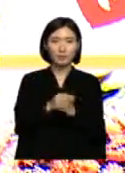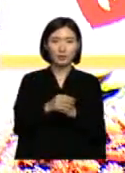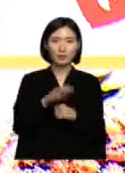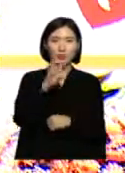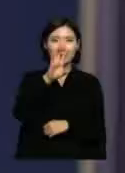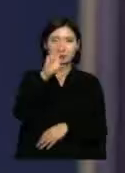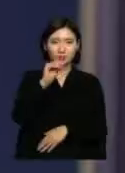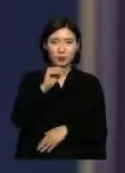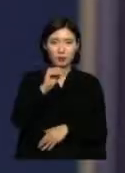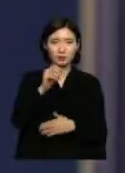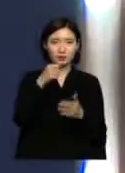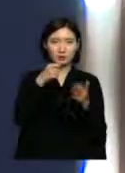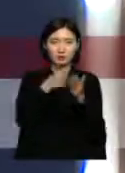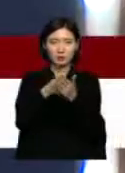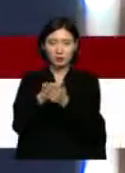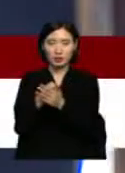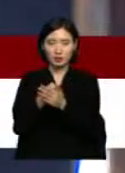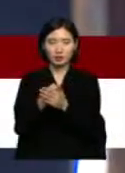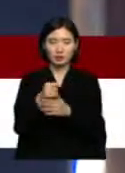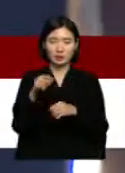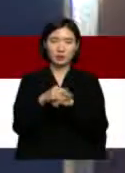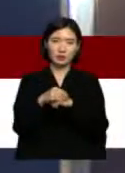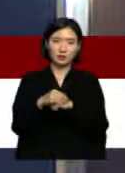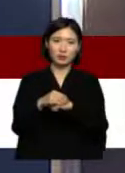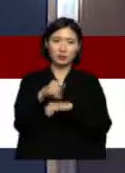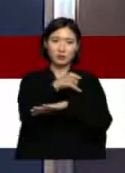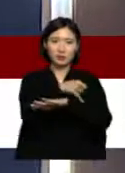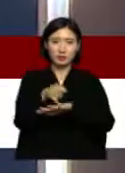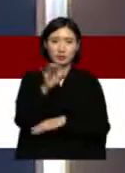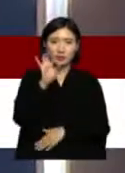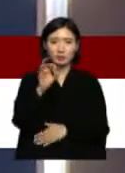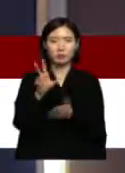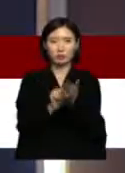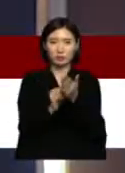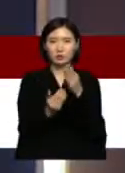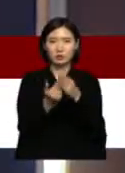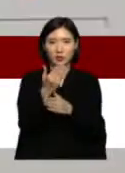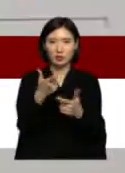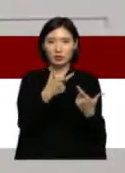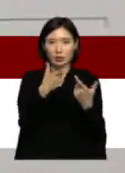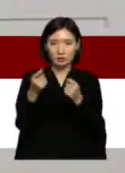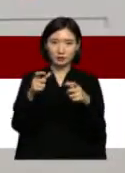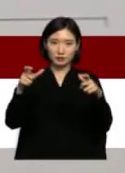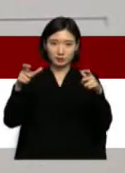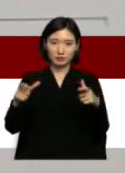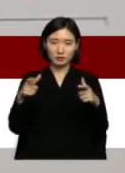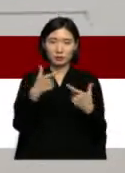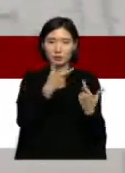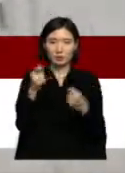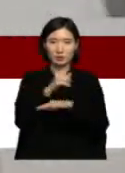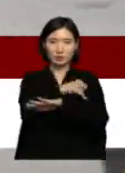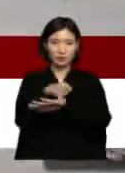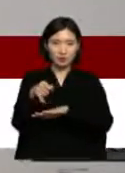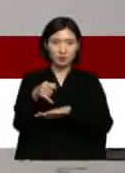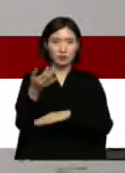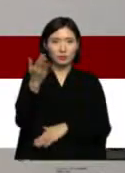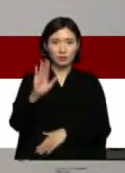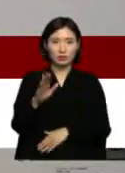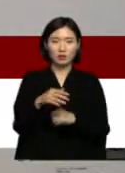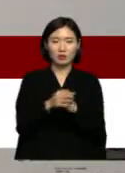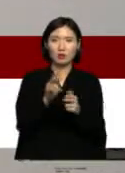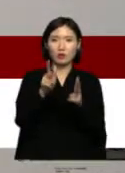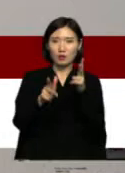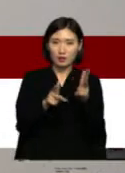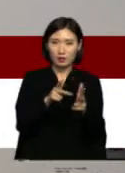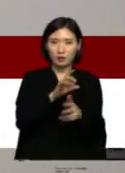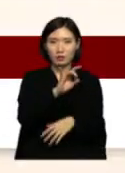40만 원씩 책정된 간판 디자인비도 문제로 떠올랐습니다. 같은 규격의 같은 디자인인데도 업소마다